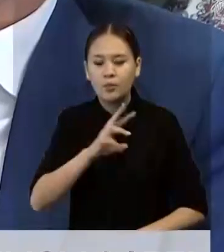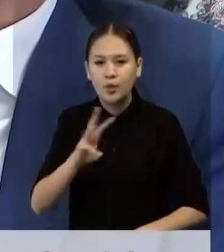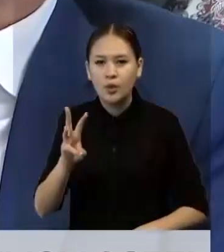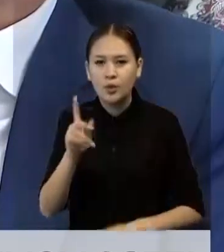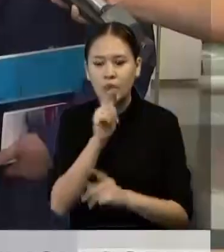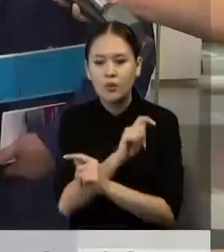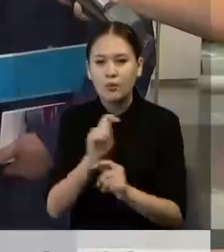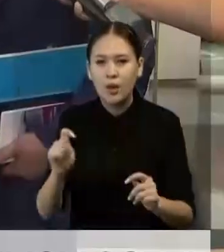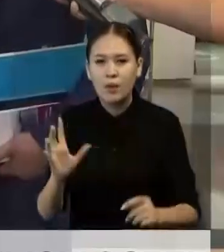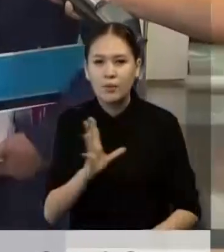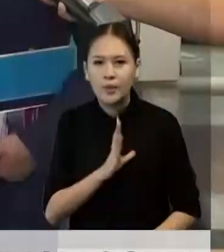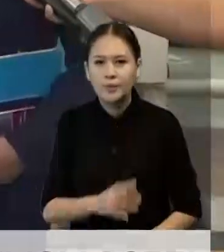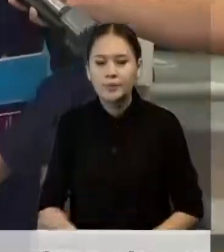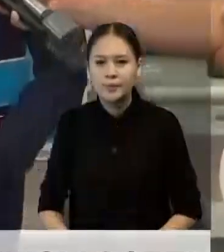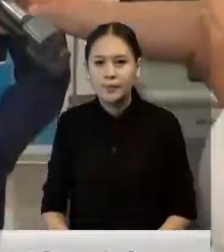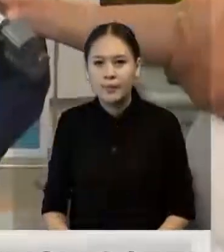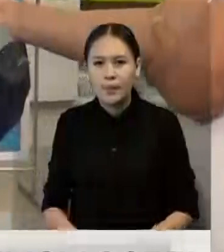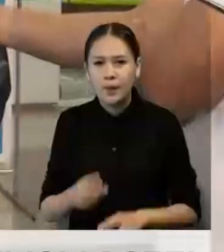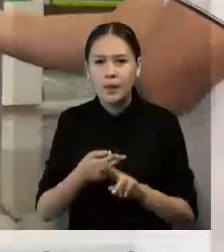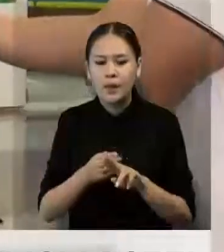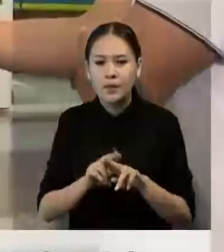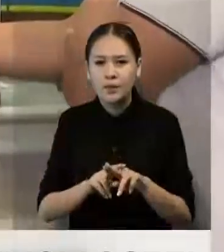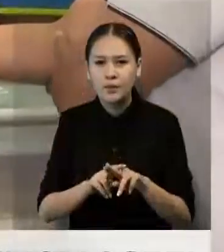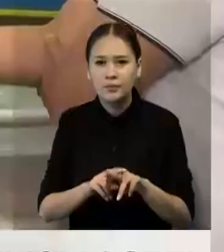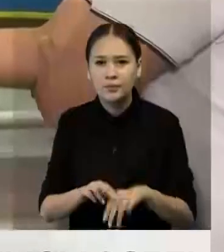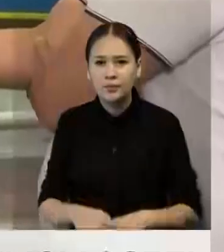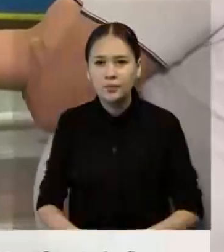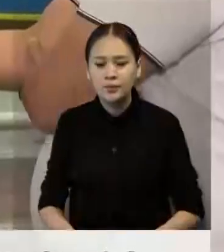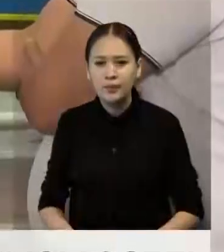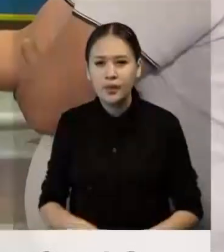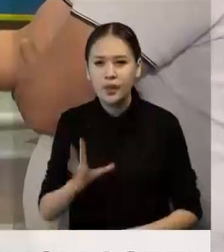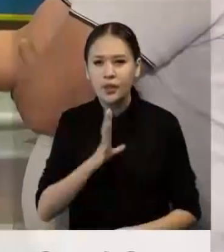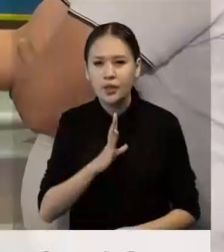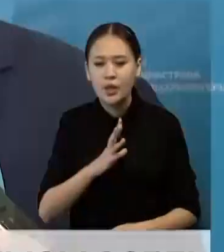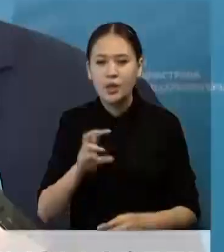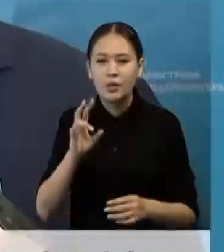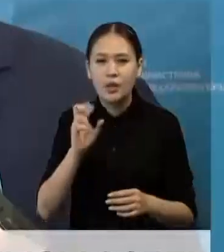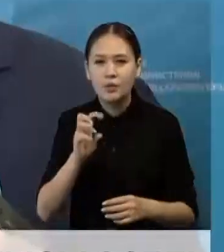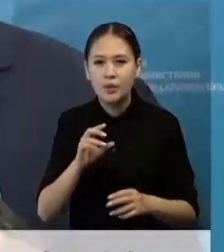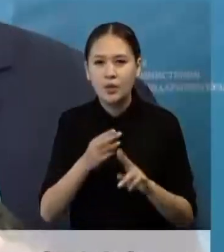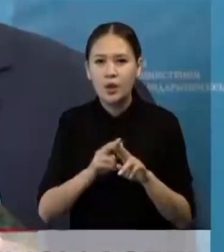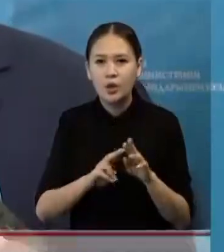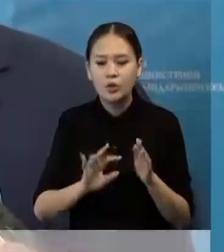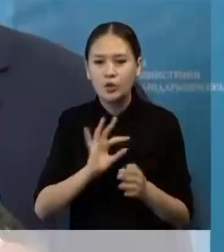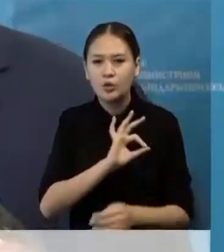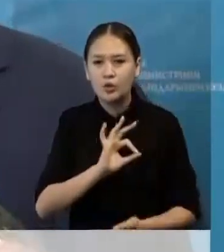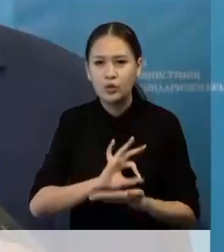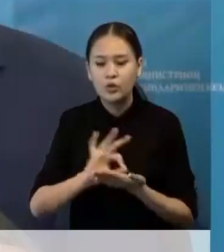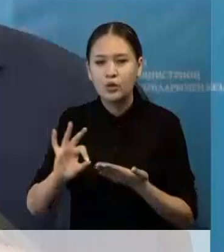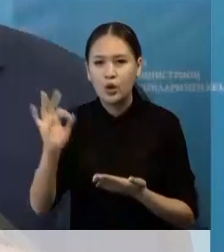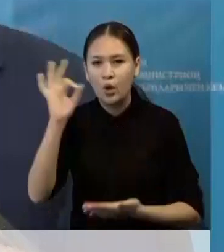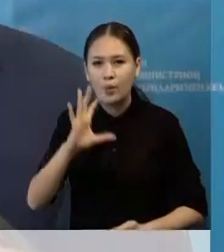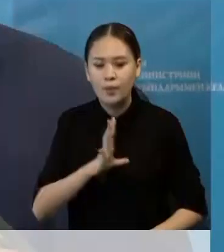сыйлық тағайындалды. Қаламгерлерге арналған айбос сыйлығын ұсынып жатырмыз. 7 номинация бойынша үздік проза, үздік